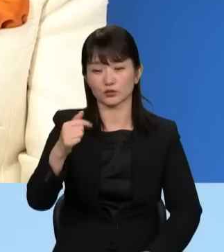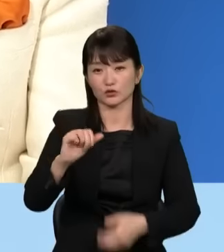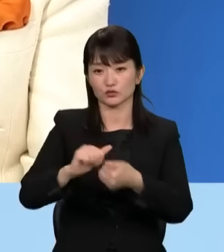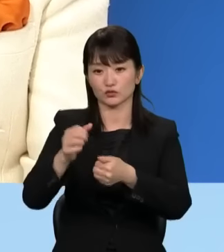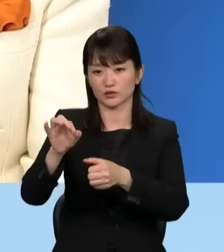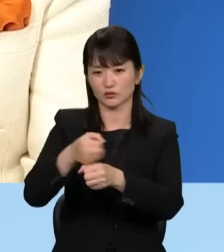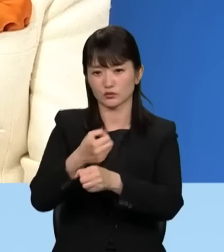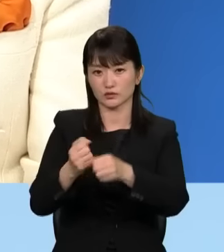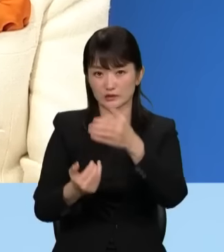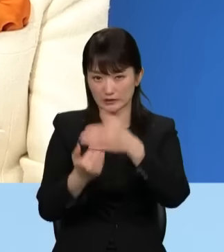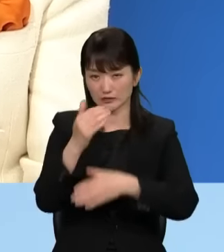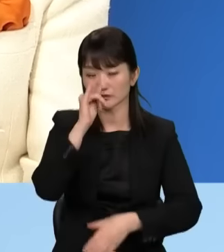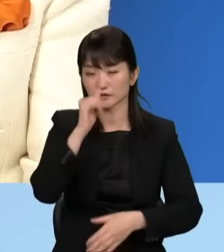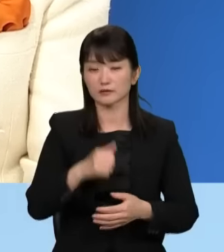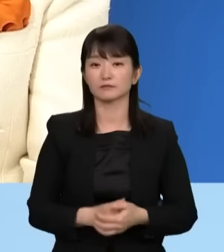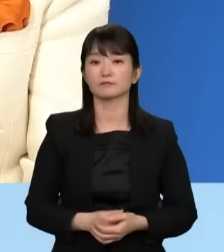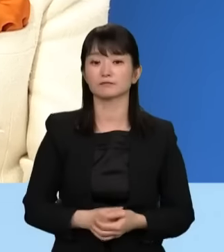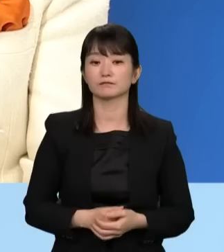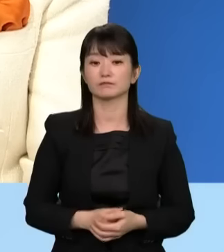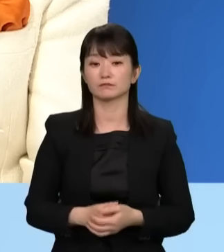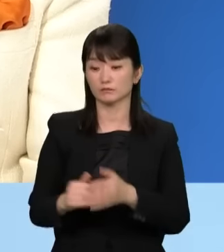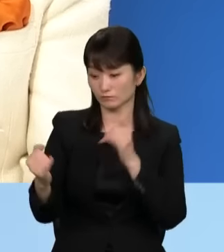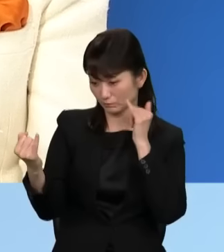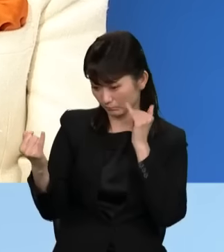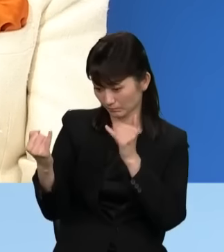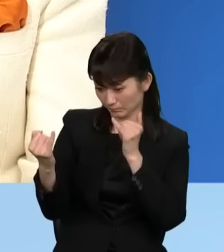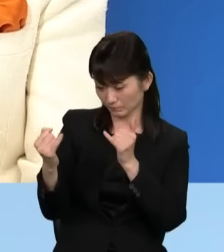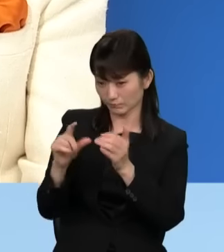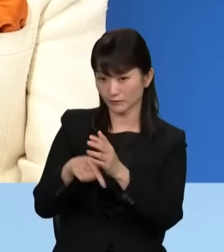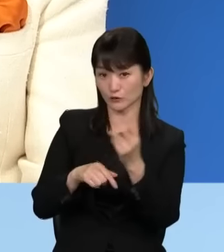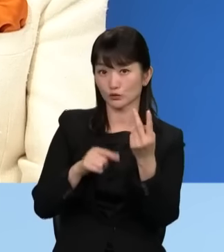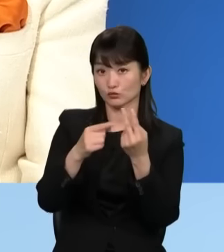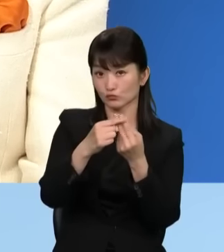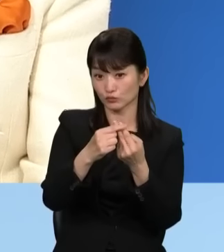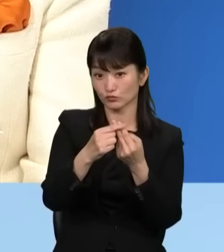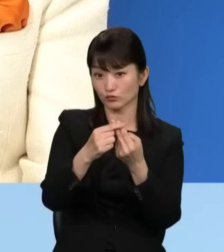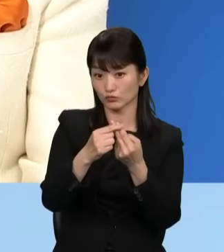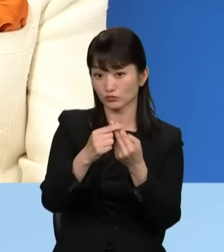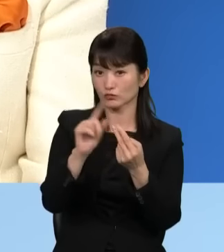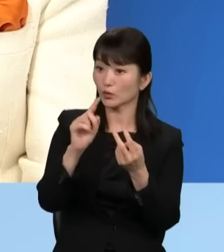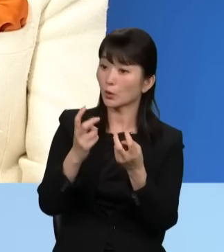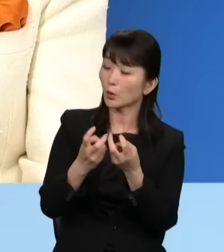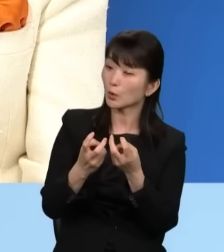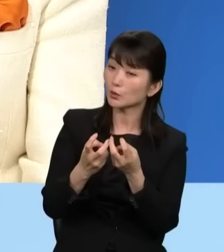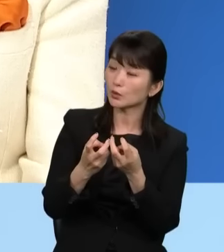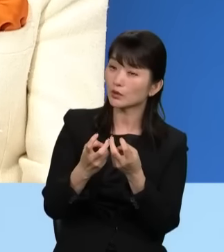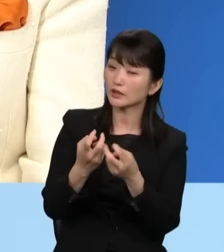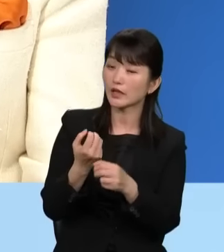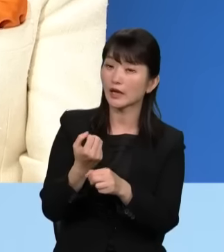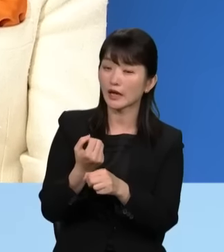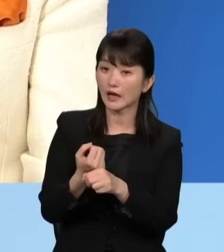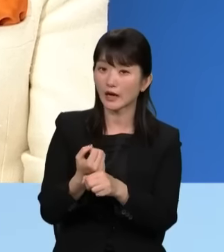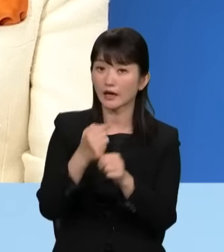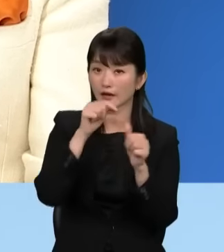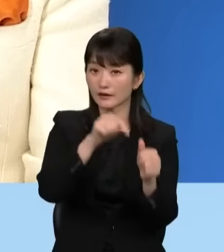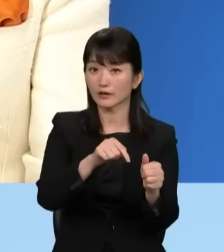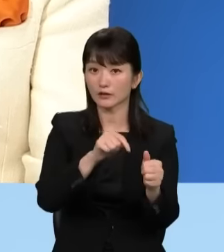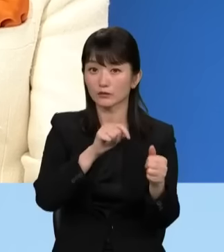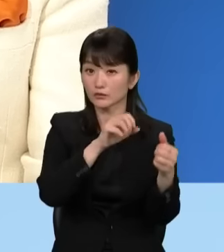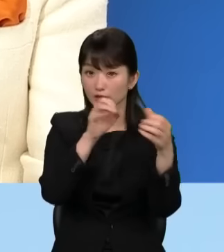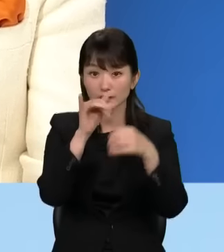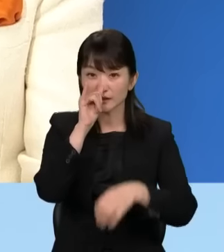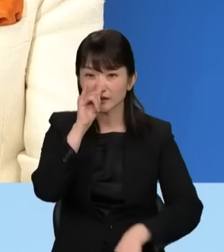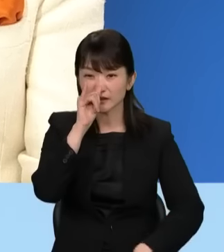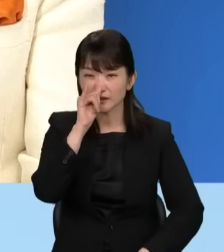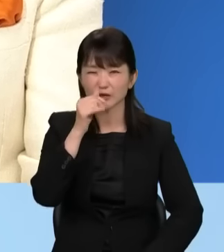조작 사건이 있었잖아요 혹시 전화를 했을 때 그것과 관련해서 뭐 어떻게 좀 하셔라 이런 얘기를 하신 것도 있습니까 아니요